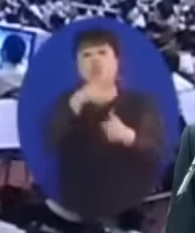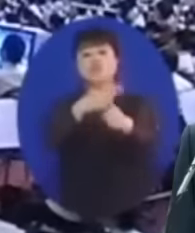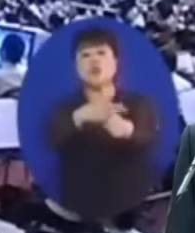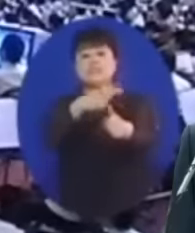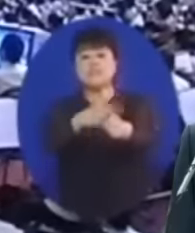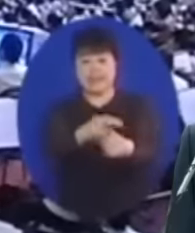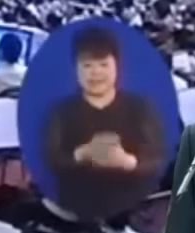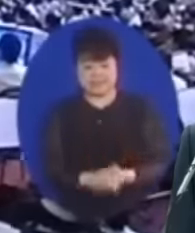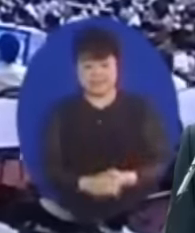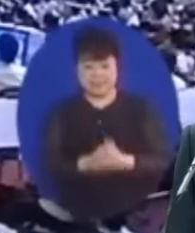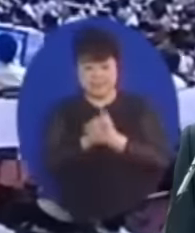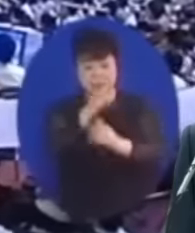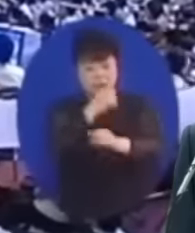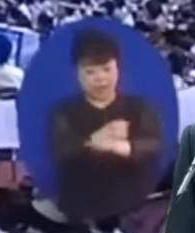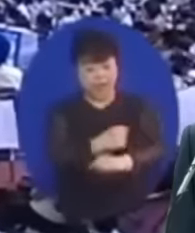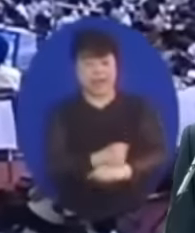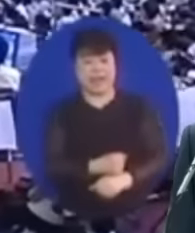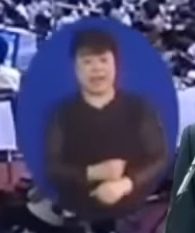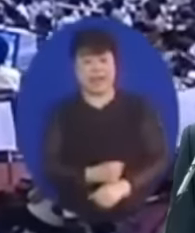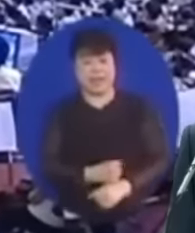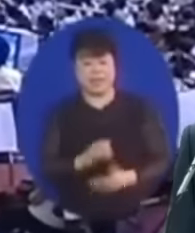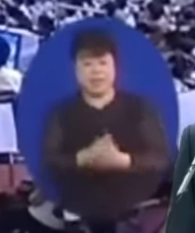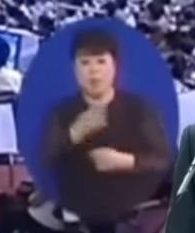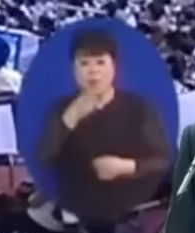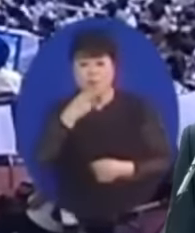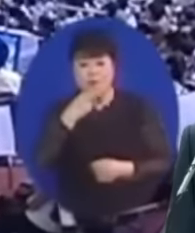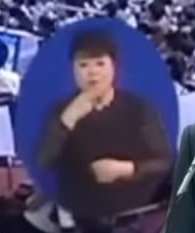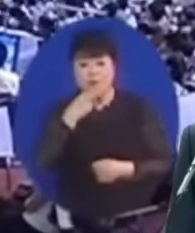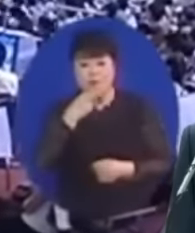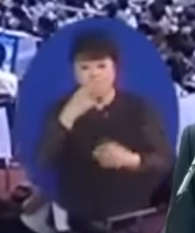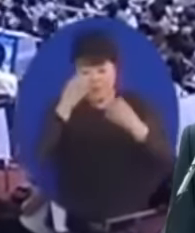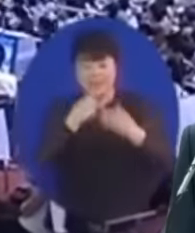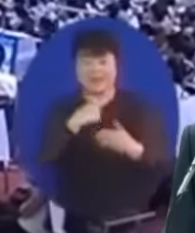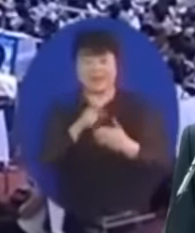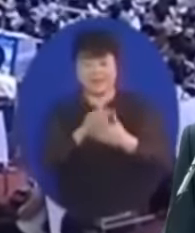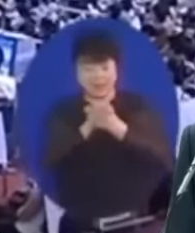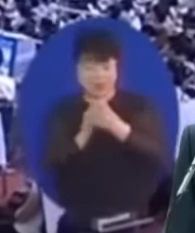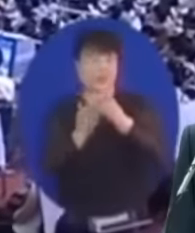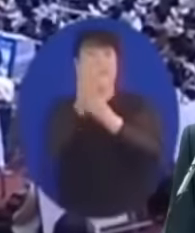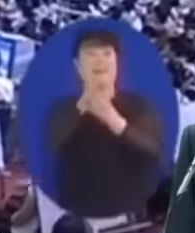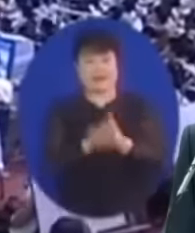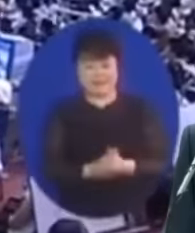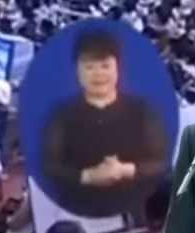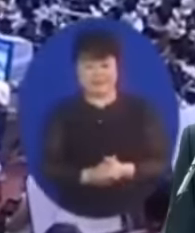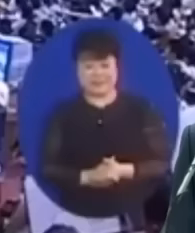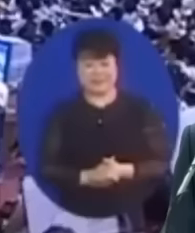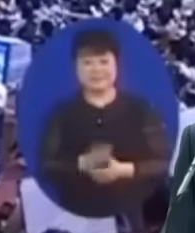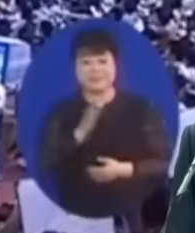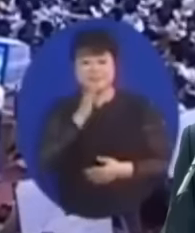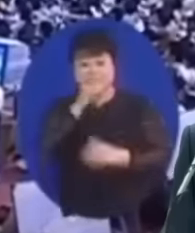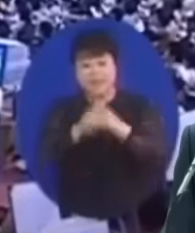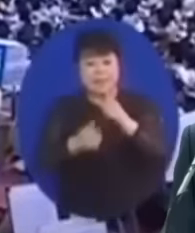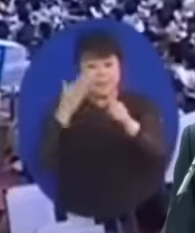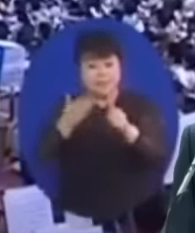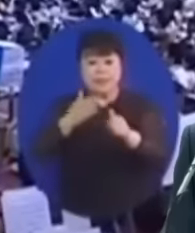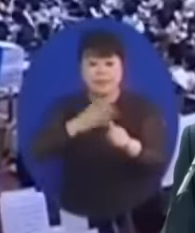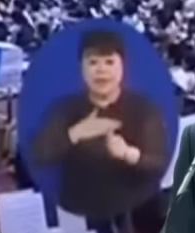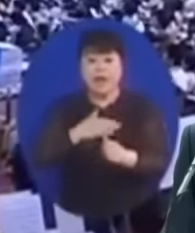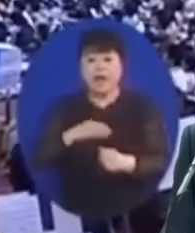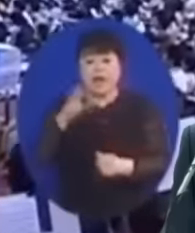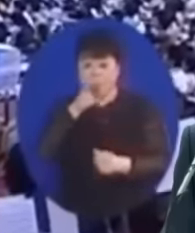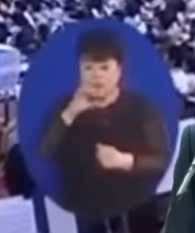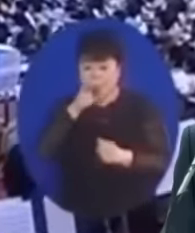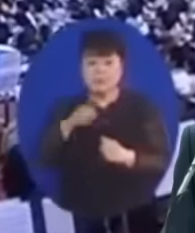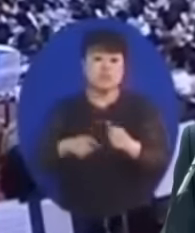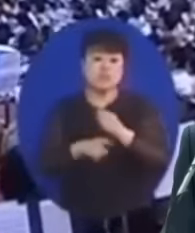말한 것입니다. 기도하라 기도하라 해도 기도 안 하는 사람이 고난당하면 기도하게 되는 것입니다. 허드슨 테일러는 하나님께서 나를